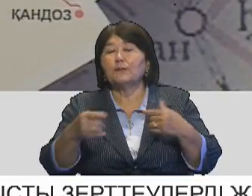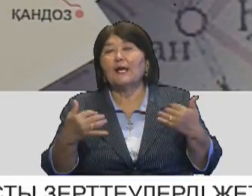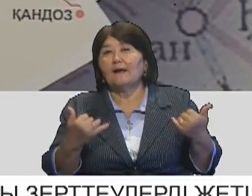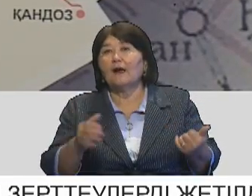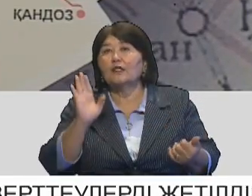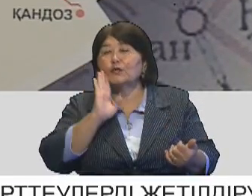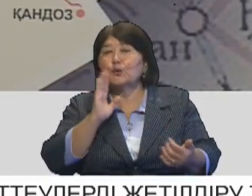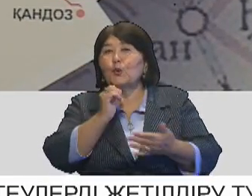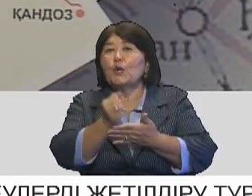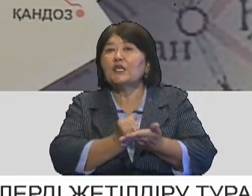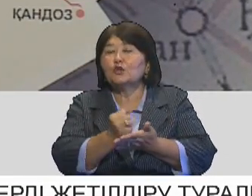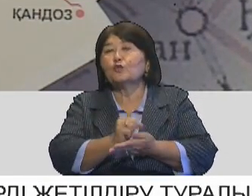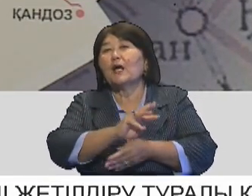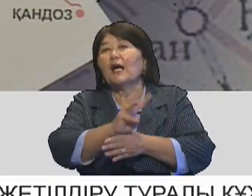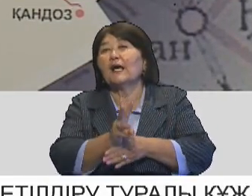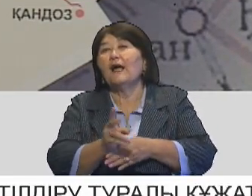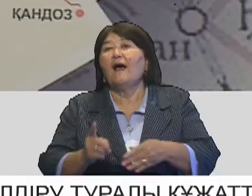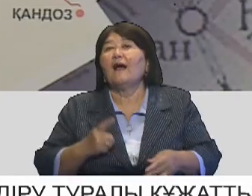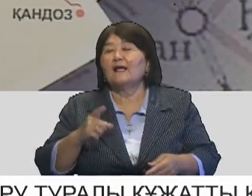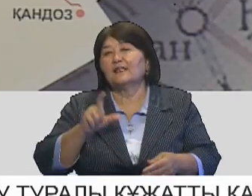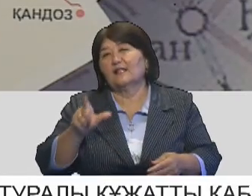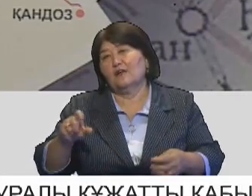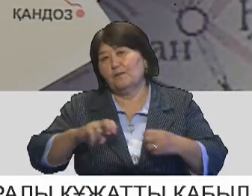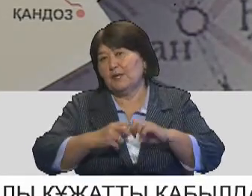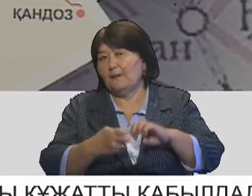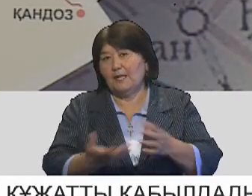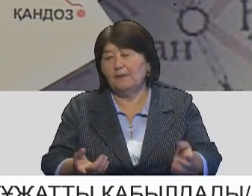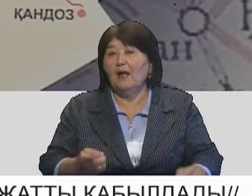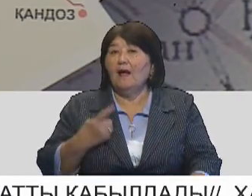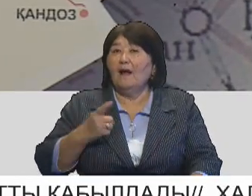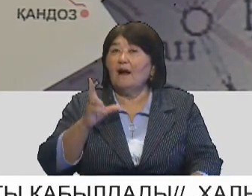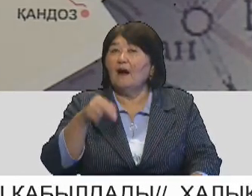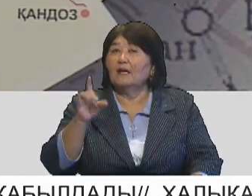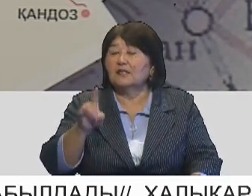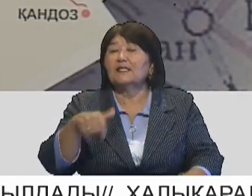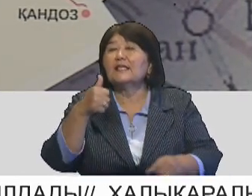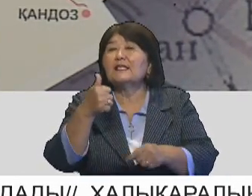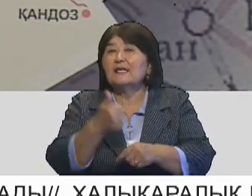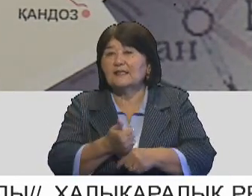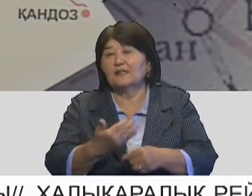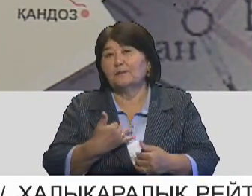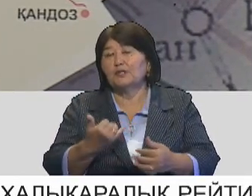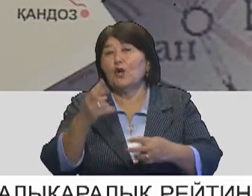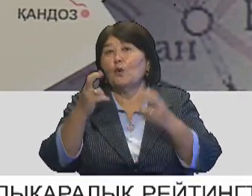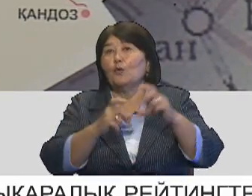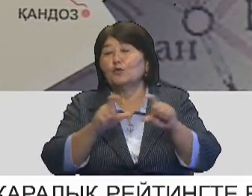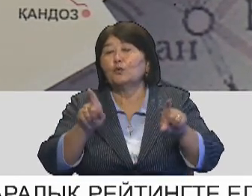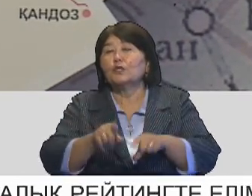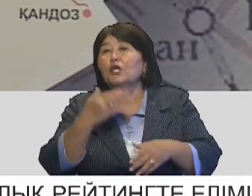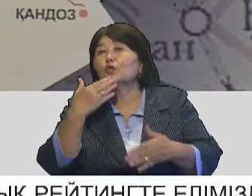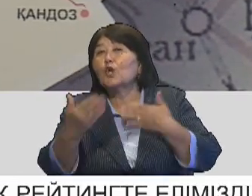су ресурстарымен қамтамасыз ететін кадрлық проблема. Кадрлық проблемалардың ең негізгісін біз жаңа өндіріс орындарымен сұраған